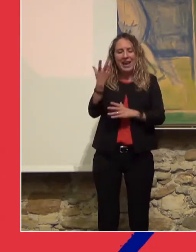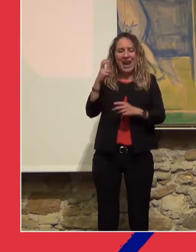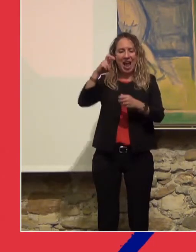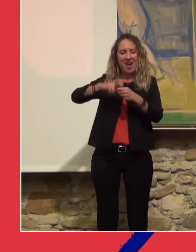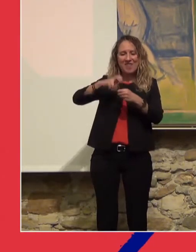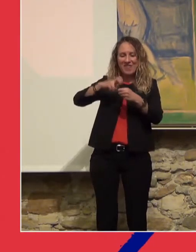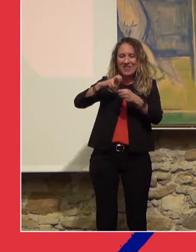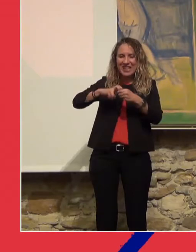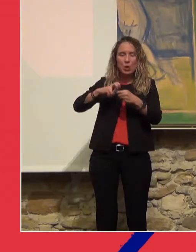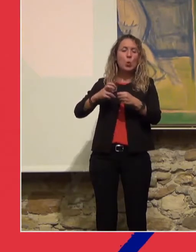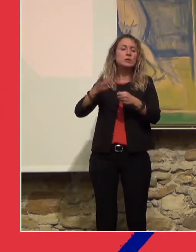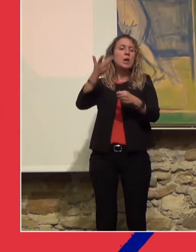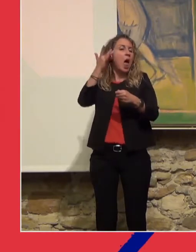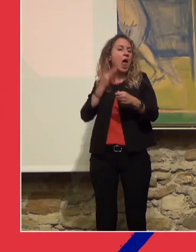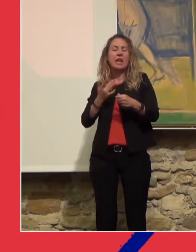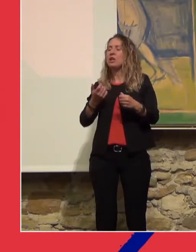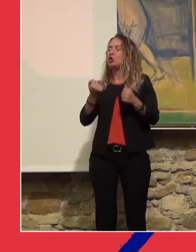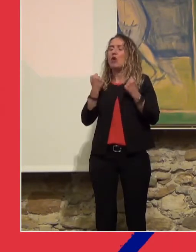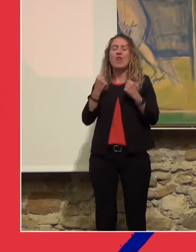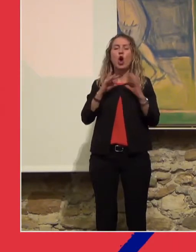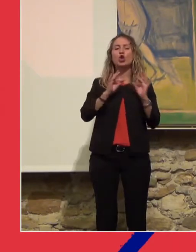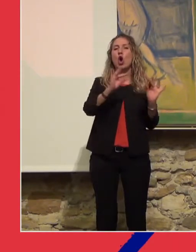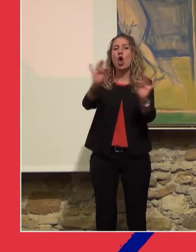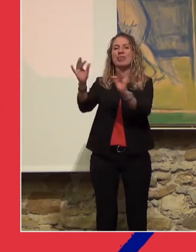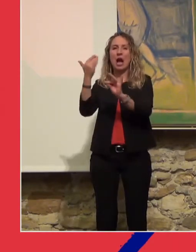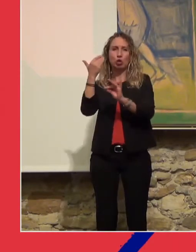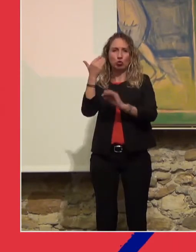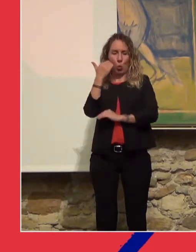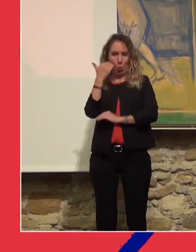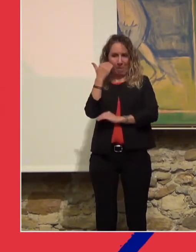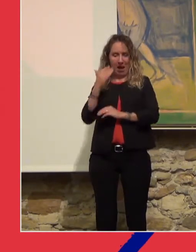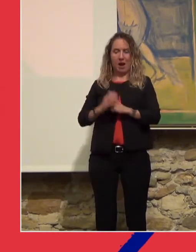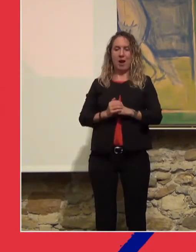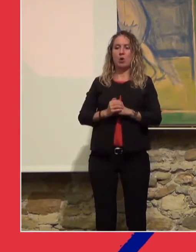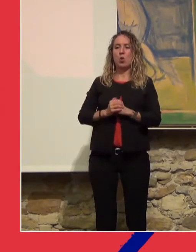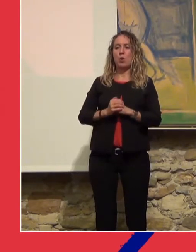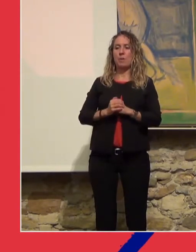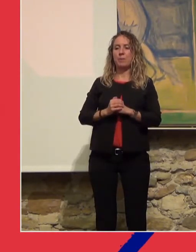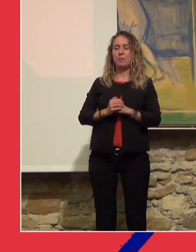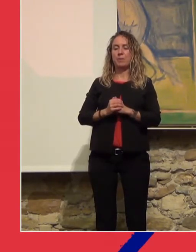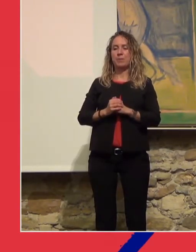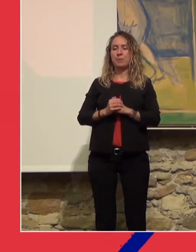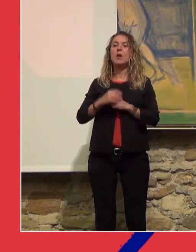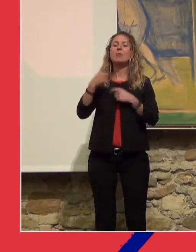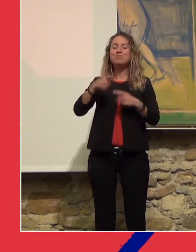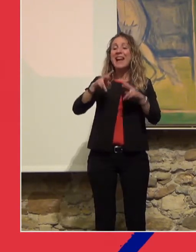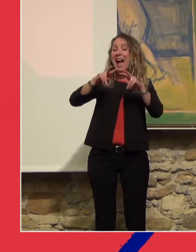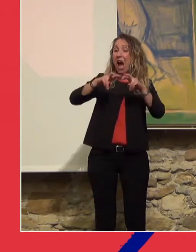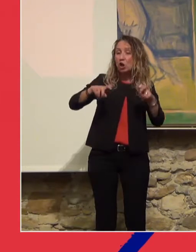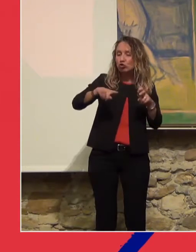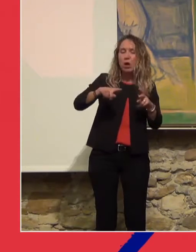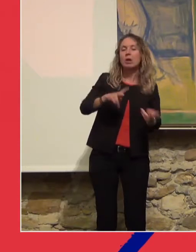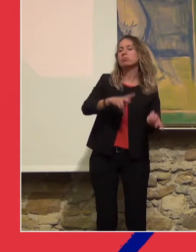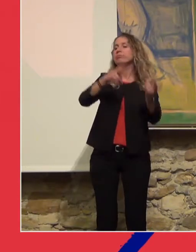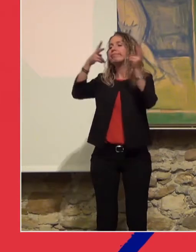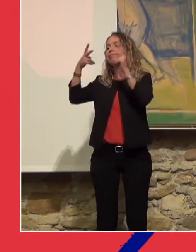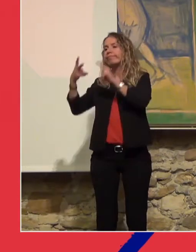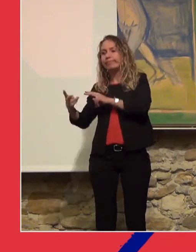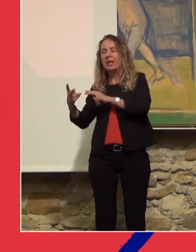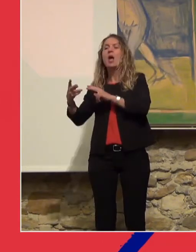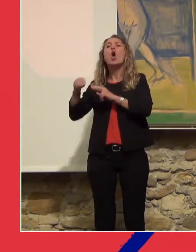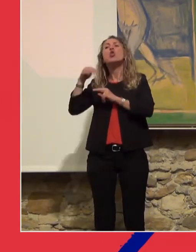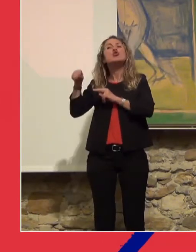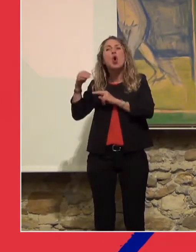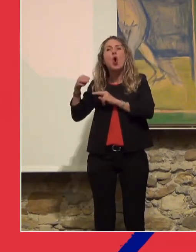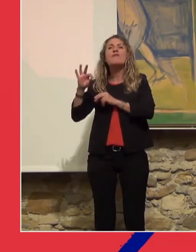per l'uomo. Le ricerche allora continuarono e si spostarono nel laboratorio P4 di Wuhan, che